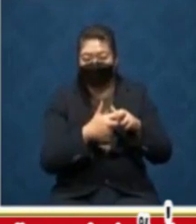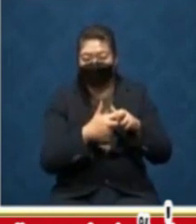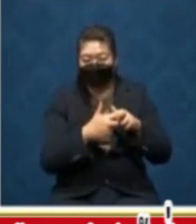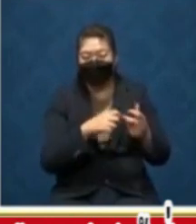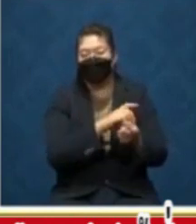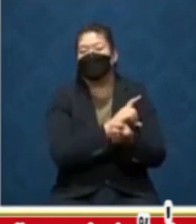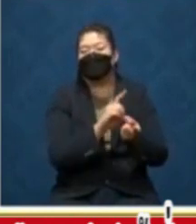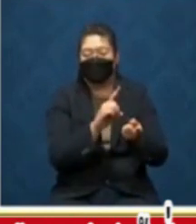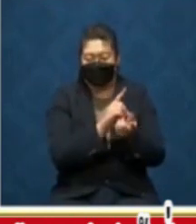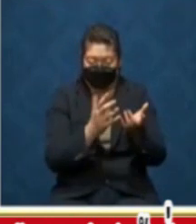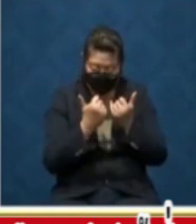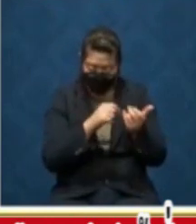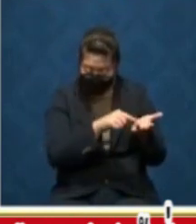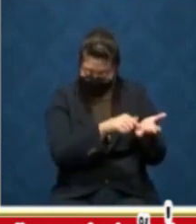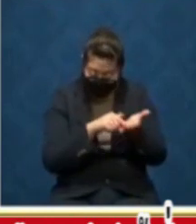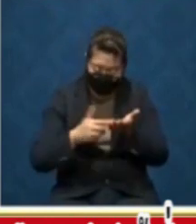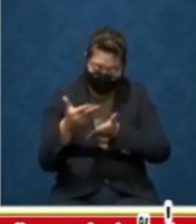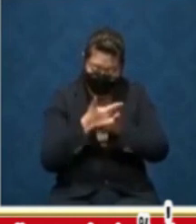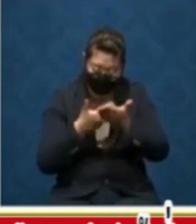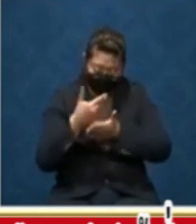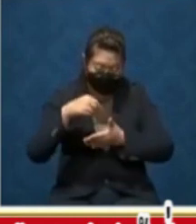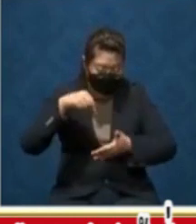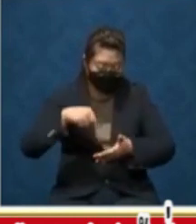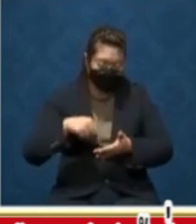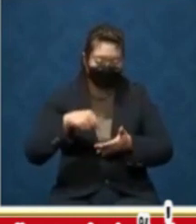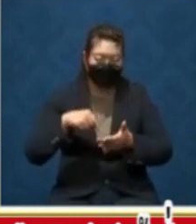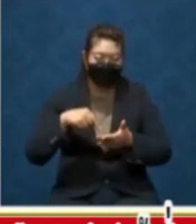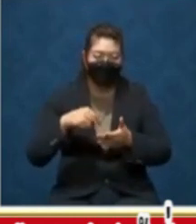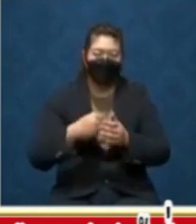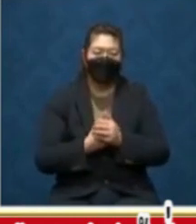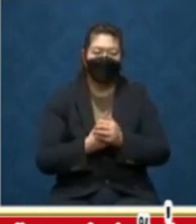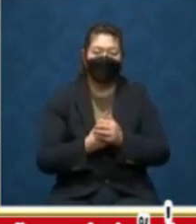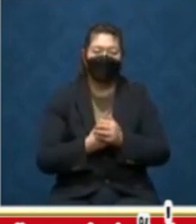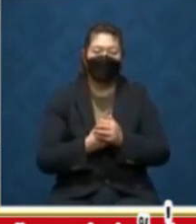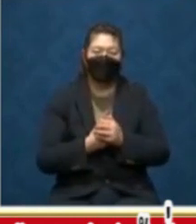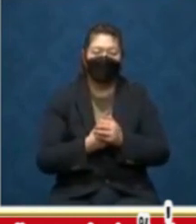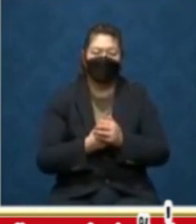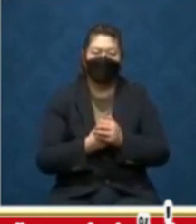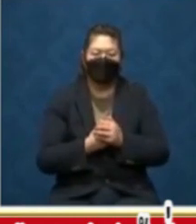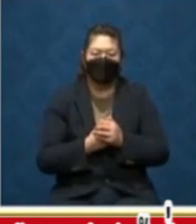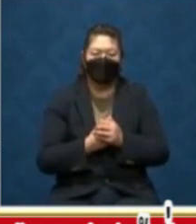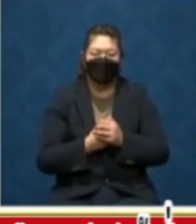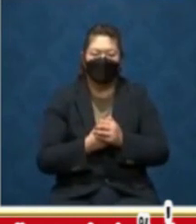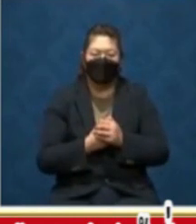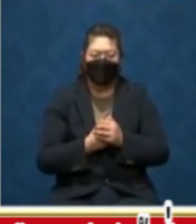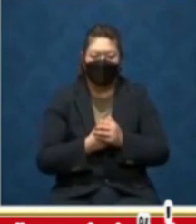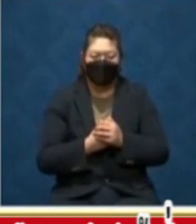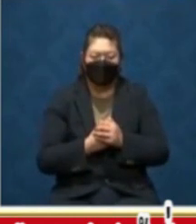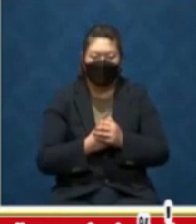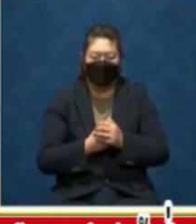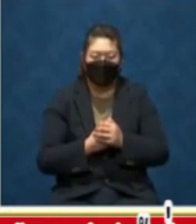สังคมเอามาเข้ามาในสภาถือว่าเป็นการอ่อนไหวต่อปัญหาของสังคมอย่างหนึ่ง